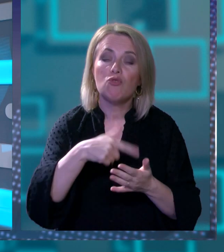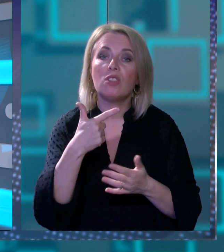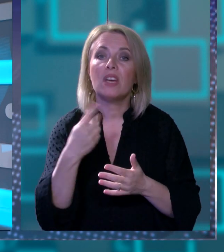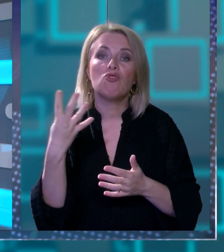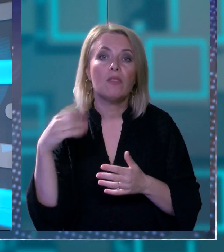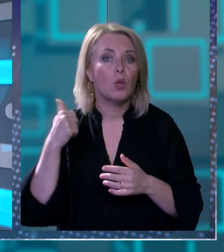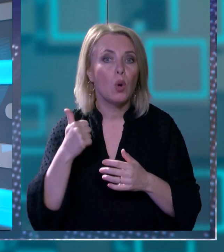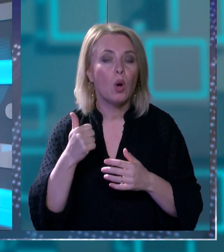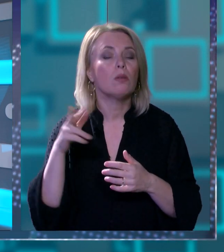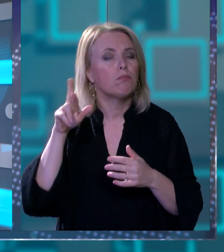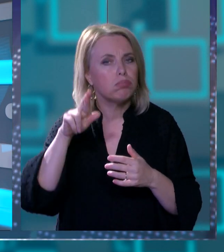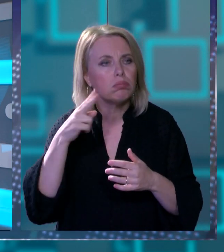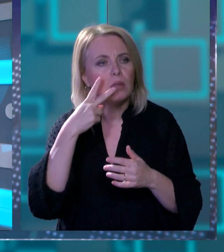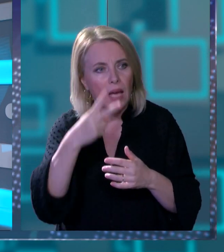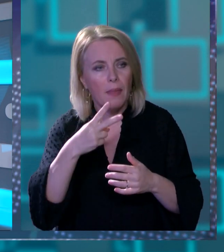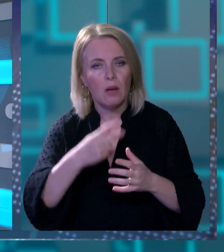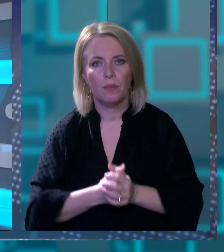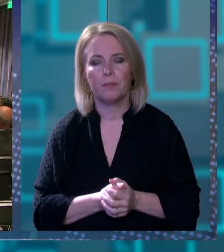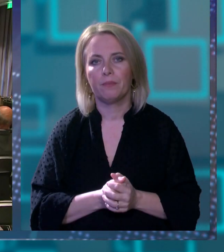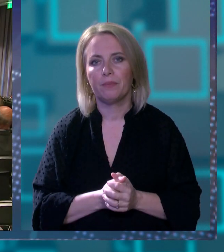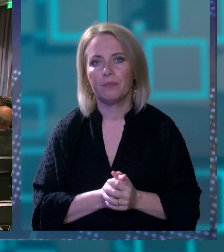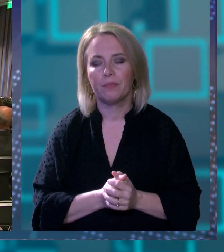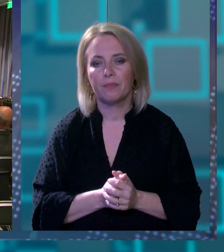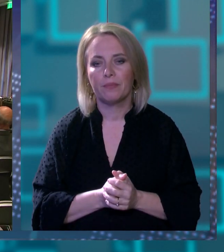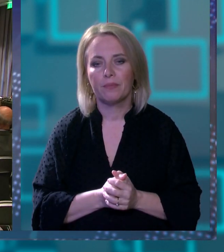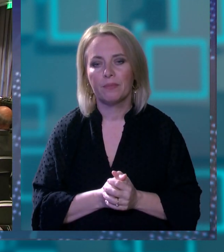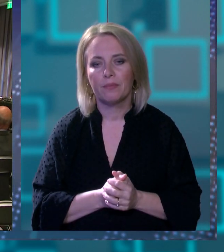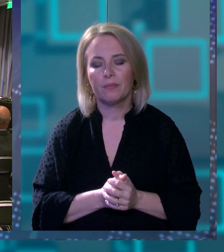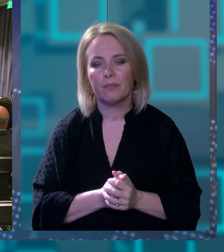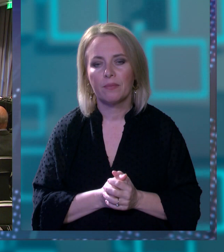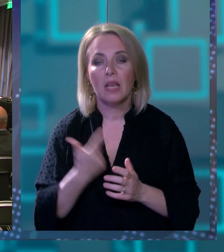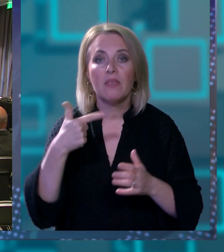2024. gledaju optimistično, no s dozom opreza.